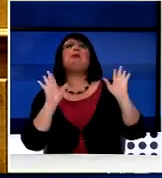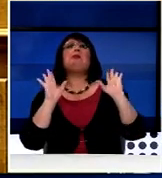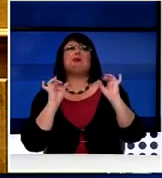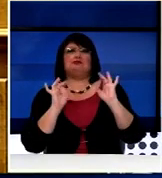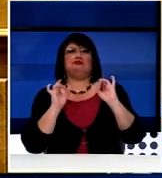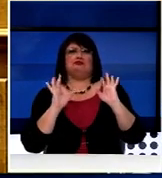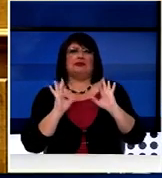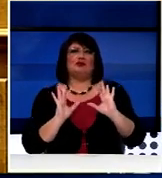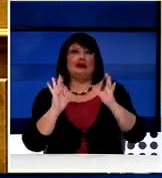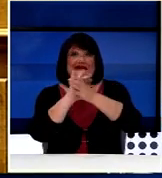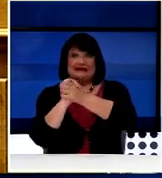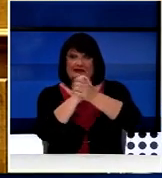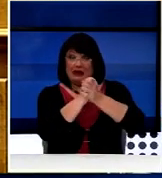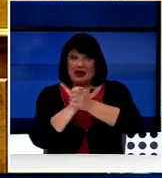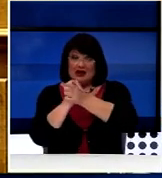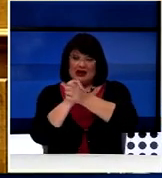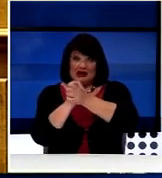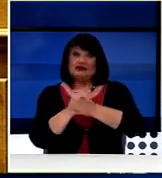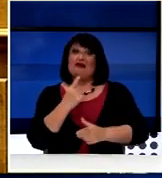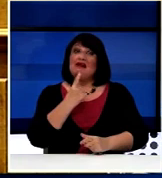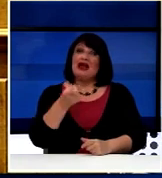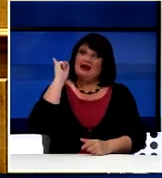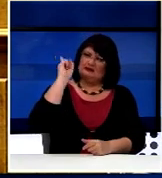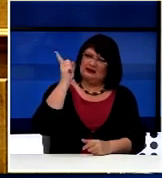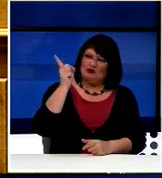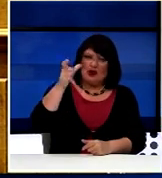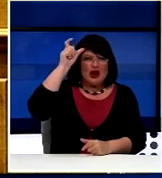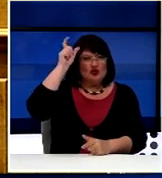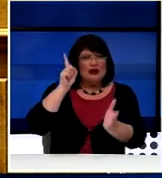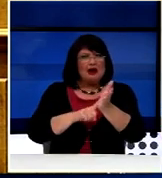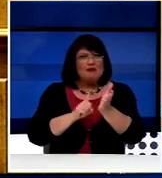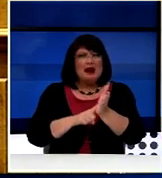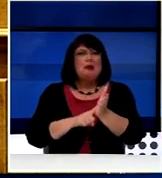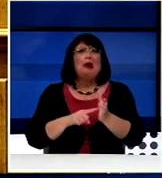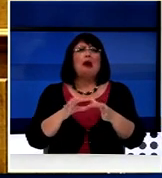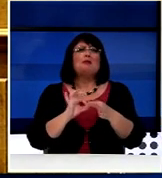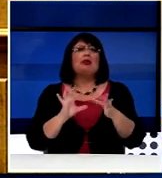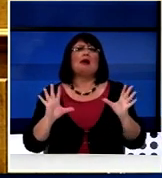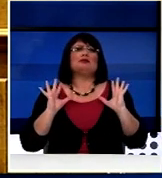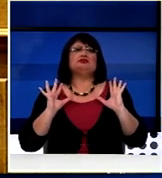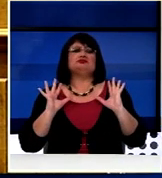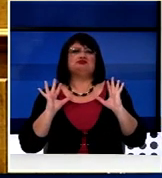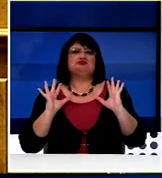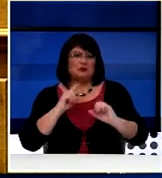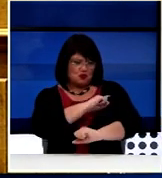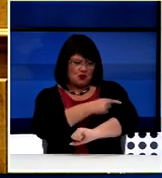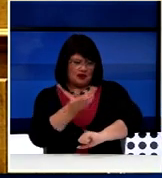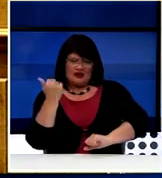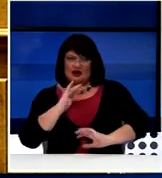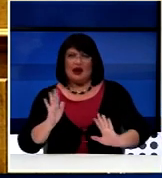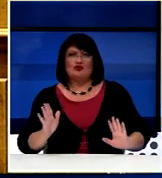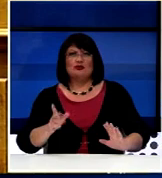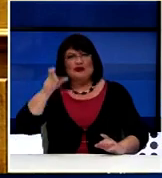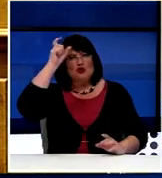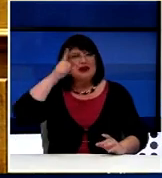με τις συμμαχίες μας για κυρώσεις στην Τουρκία να αποδυναμώνονται αντί να ενισχύονται, παρά την κλιμάκωση των παραβιάσεων.